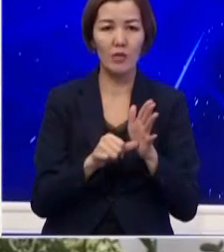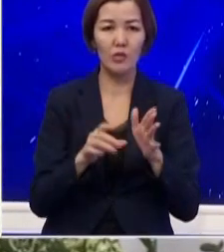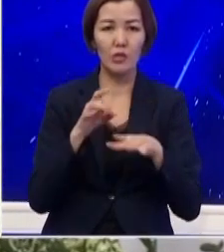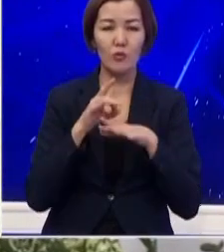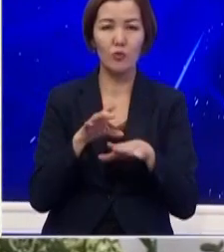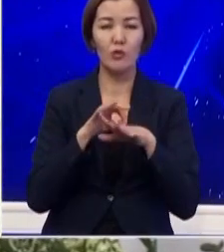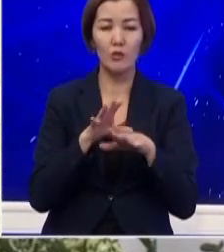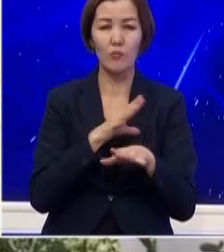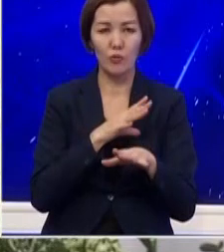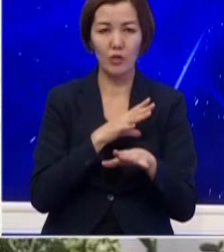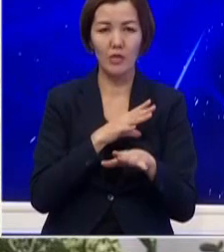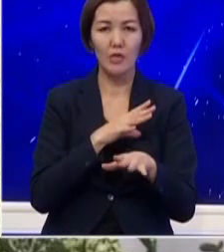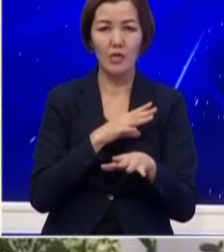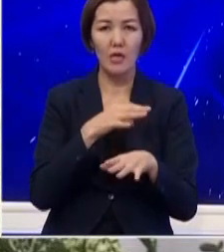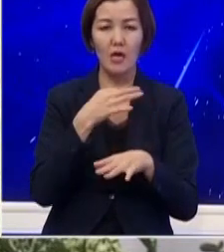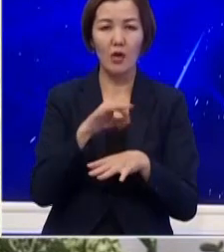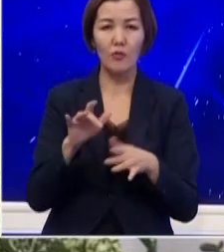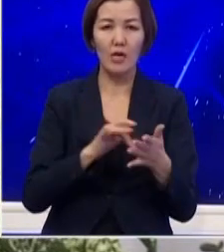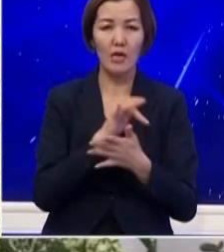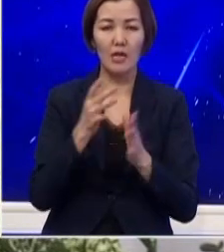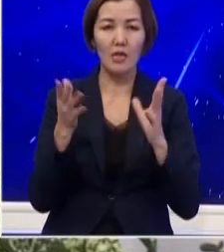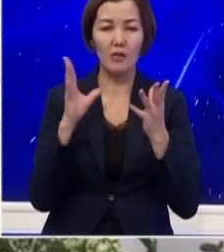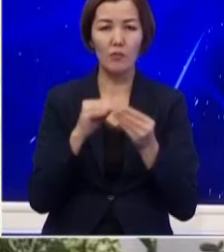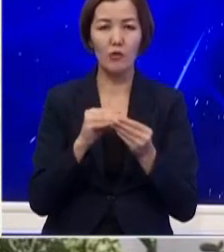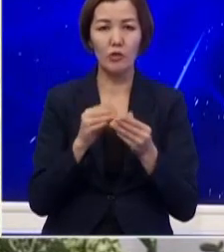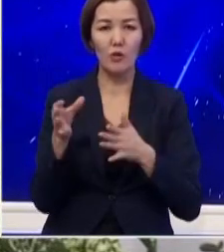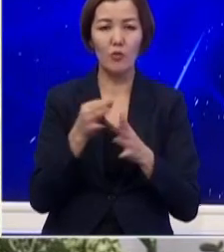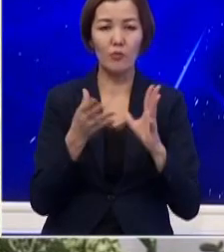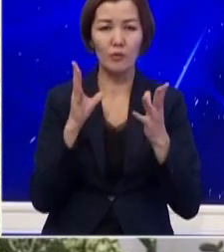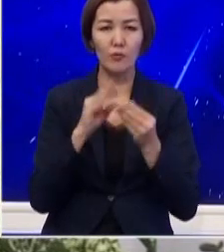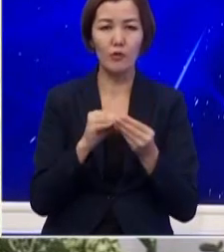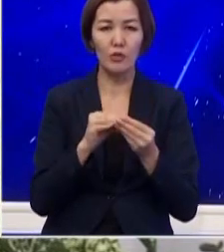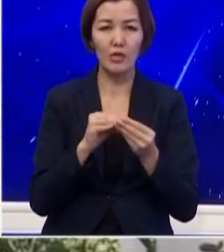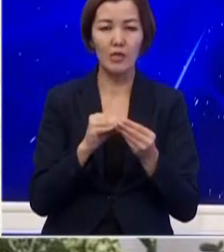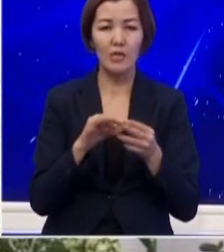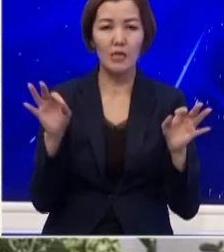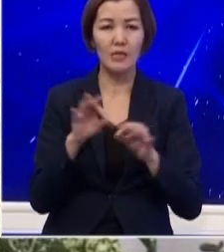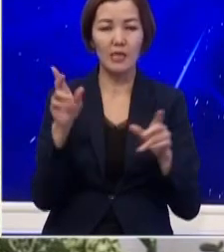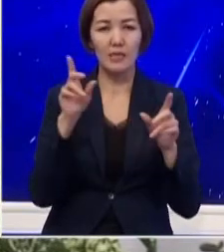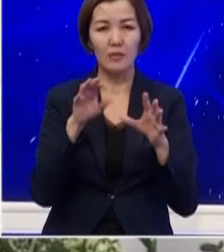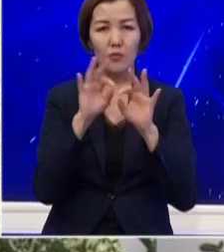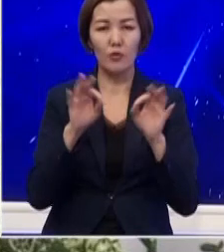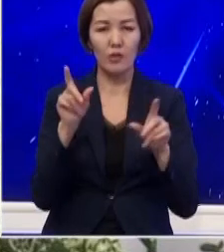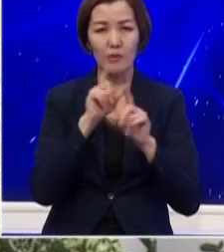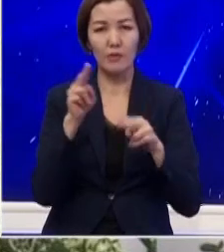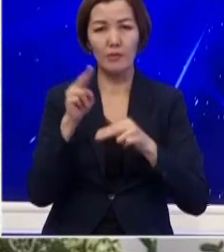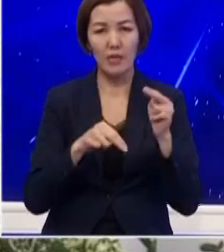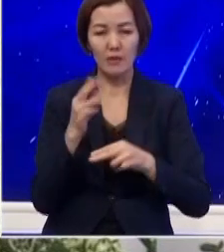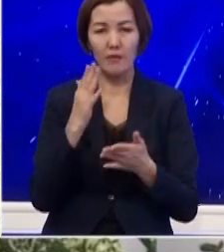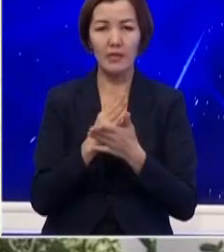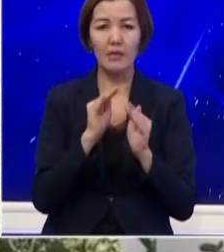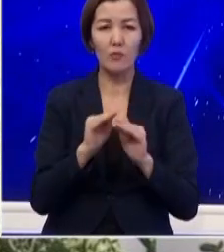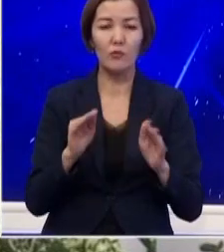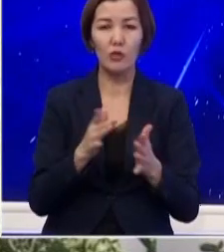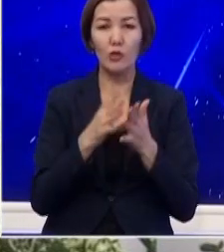өтіліп жатыр. Аудан, қала, жаңағы облысымыз бойынша саз өнер мектептерінің салынып жатқаны,